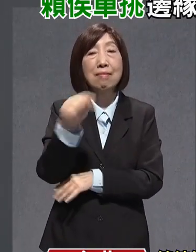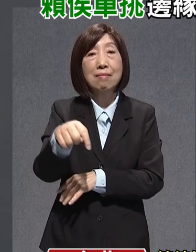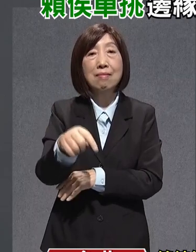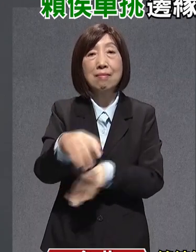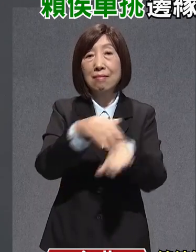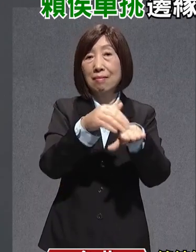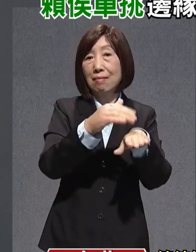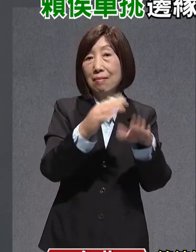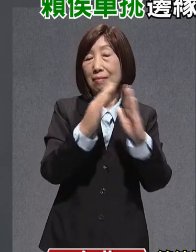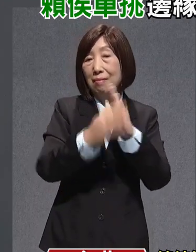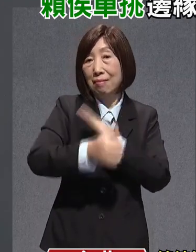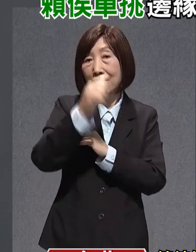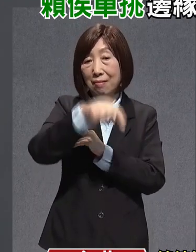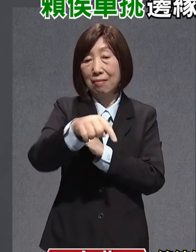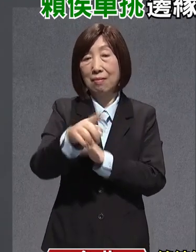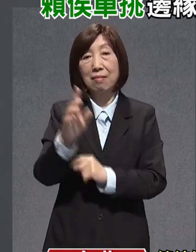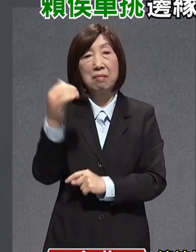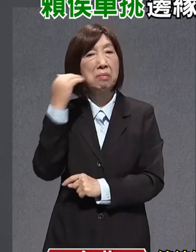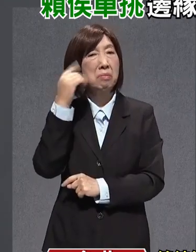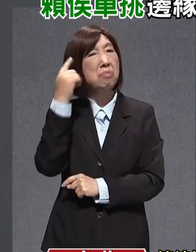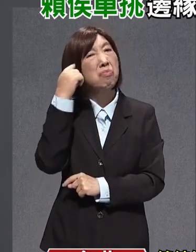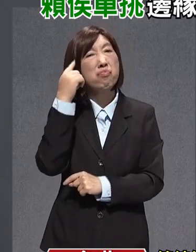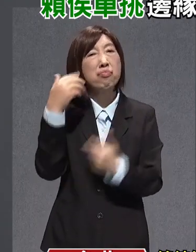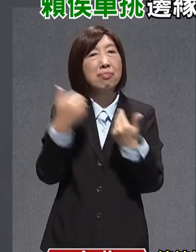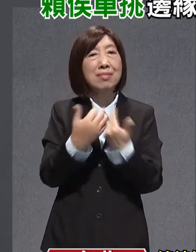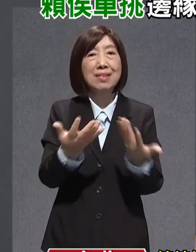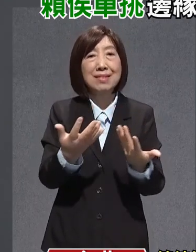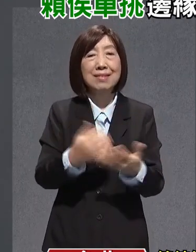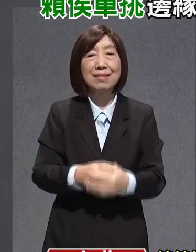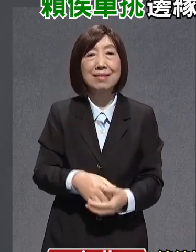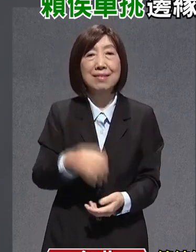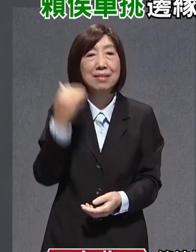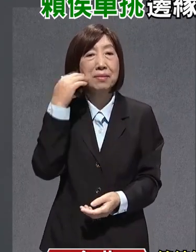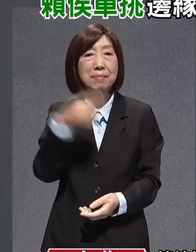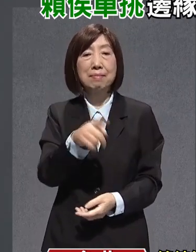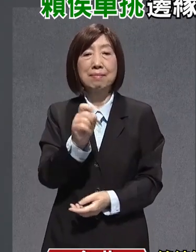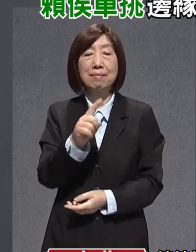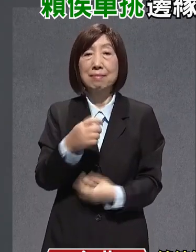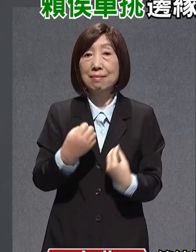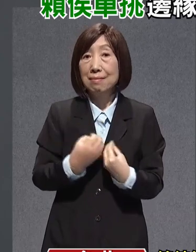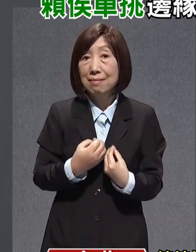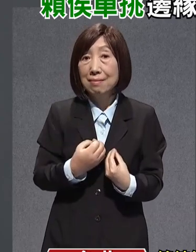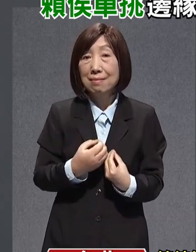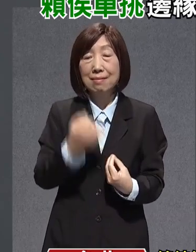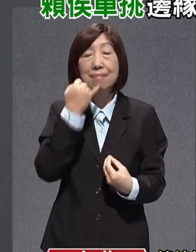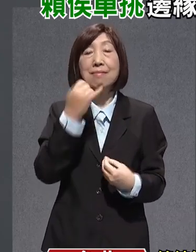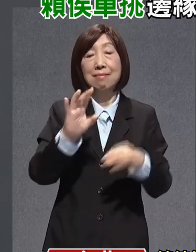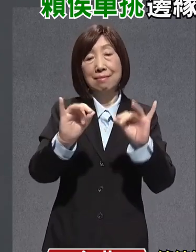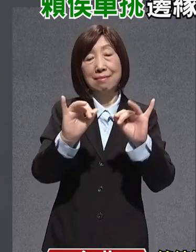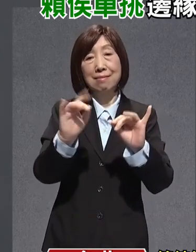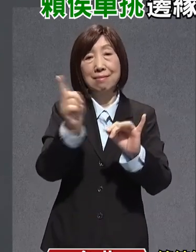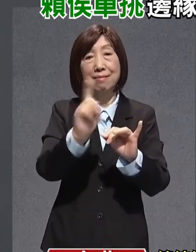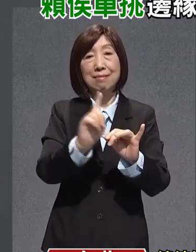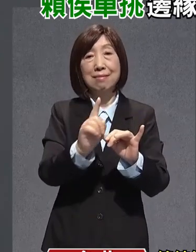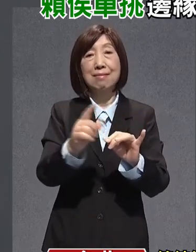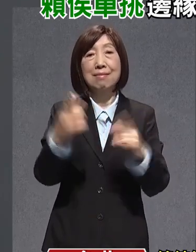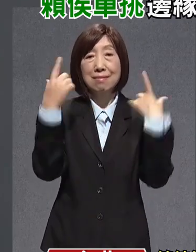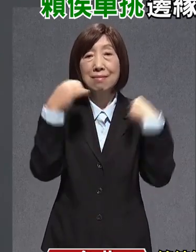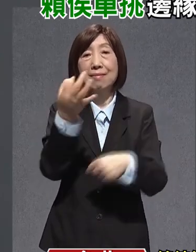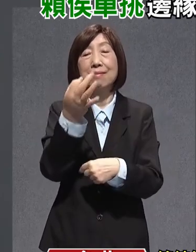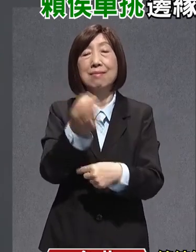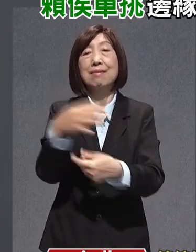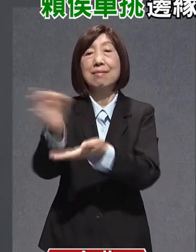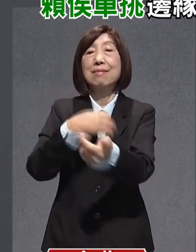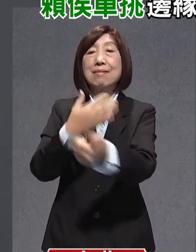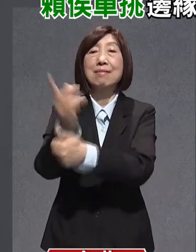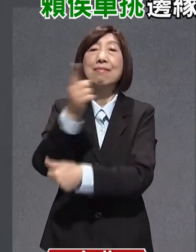者是侯市长他不愿意这样做，或者是没有能力这样做，可以把土地用原价卖给中